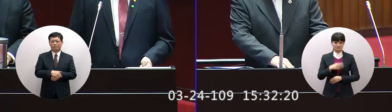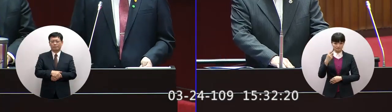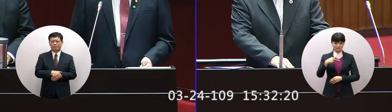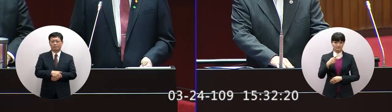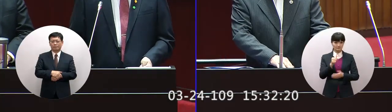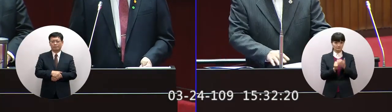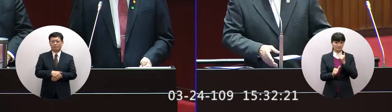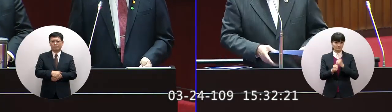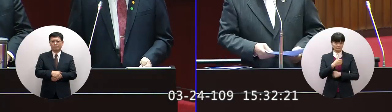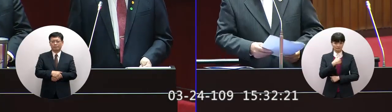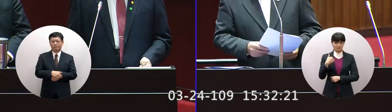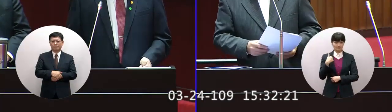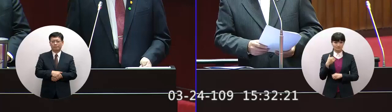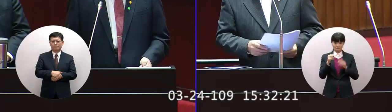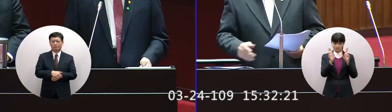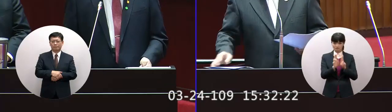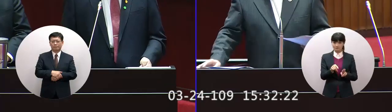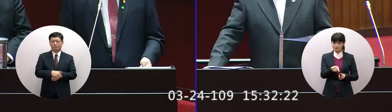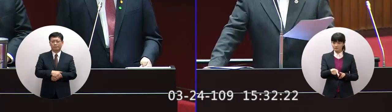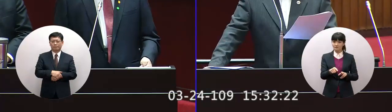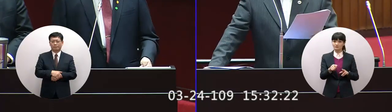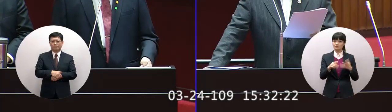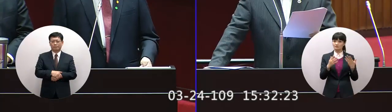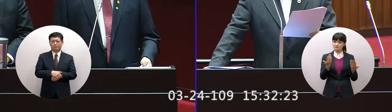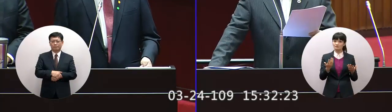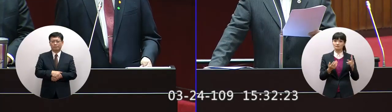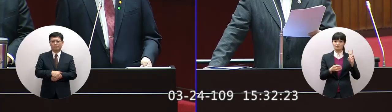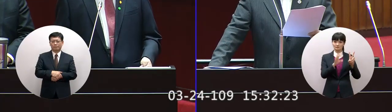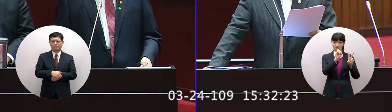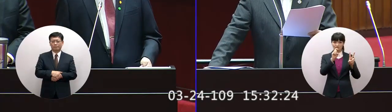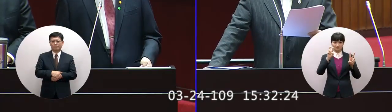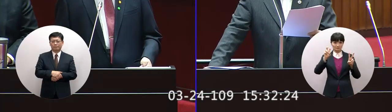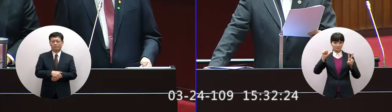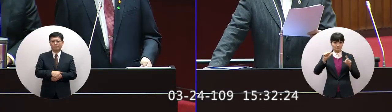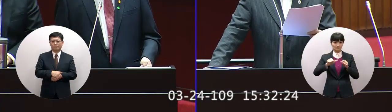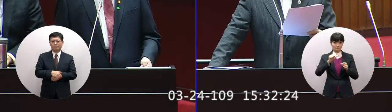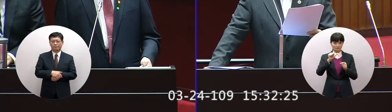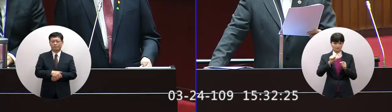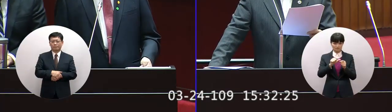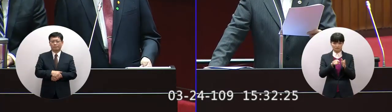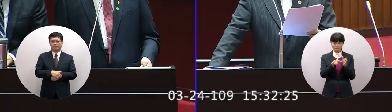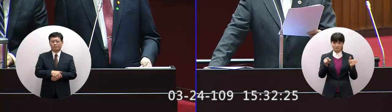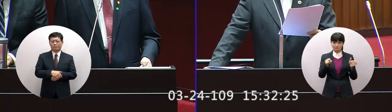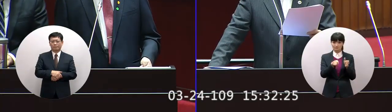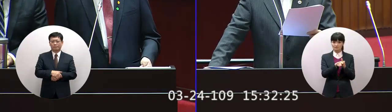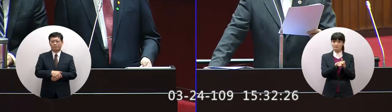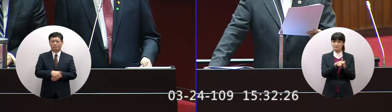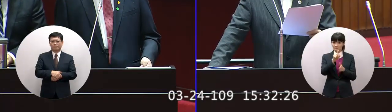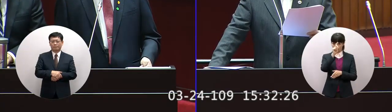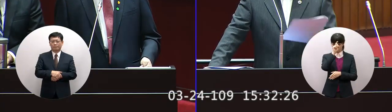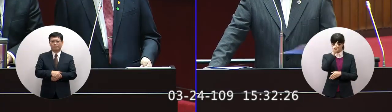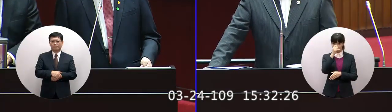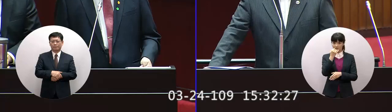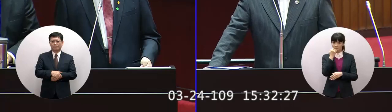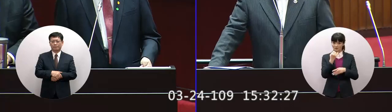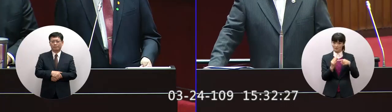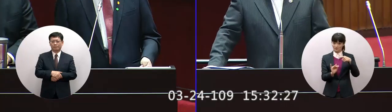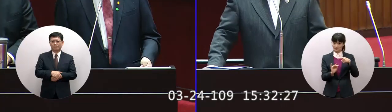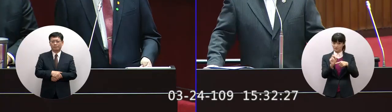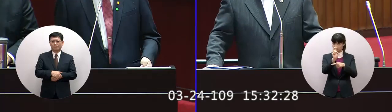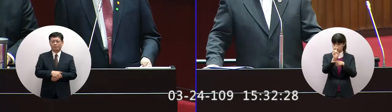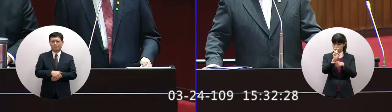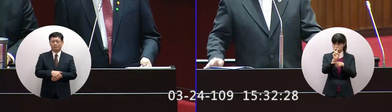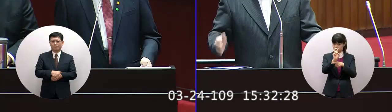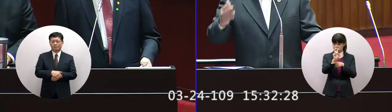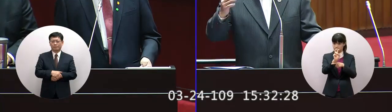生能源要在2025年希望 能够达到20%。我想